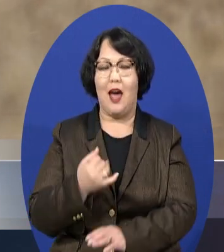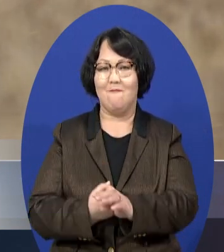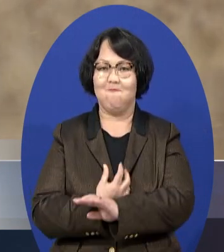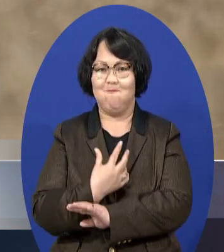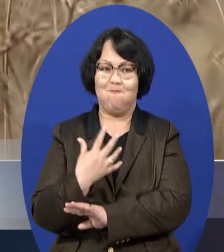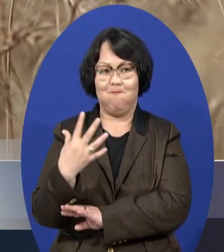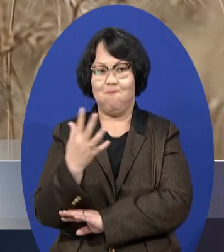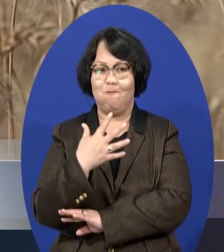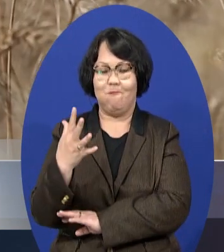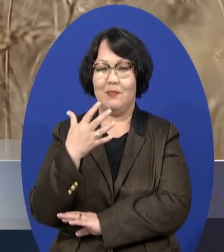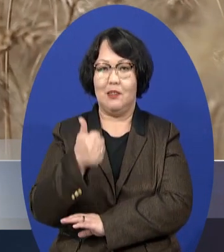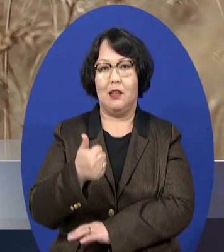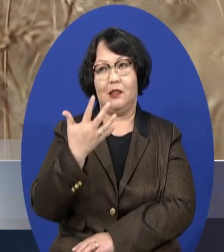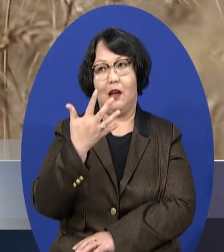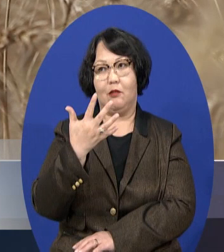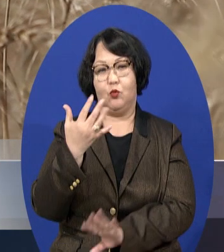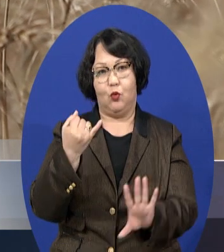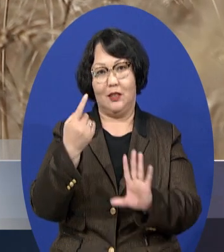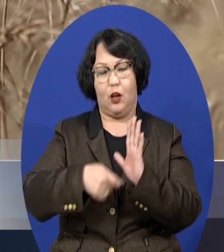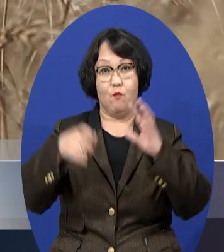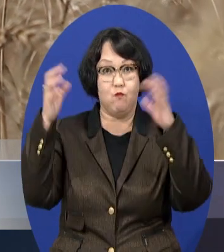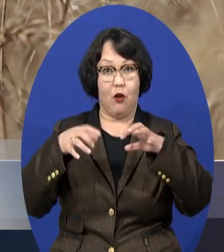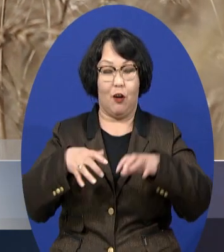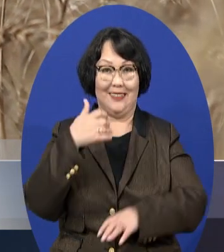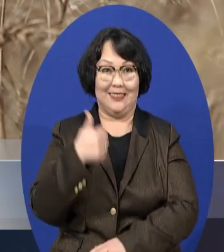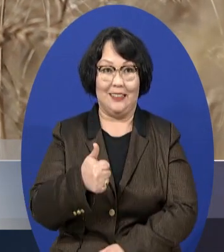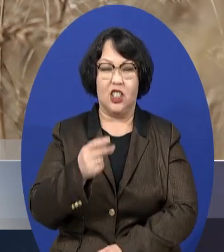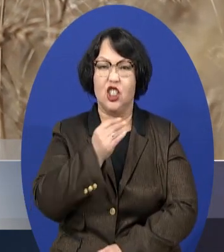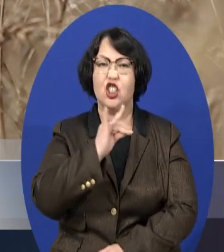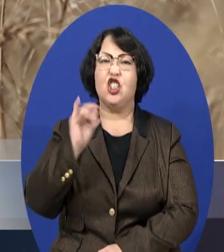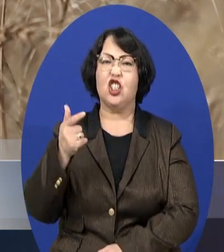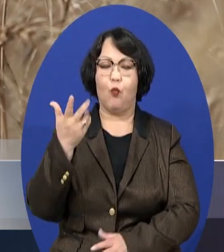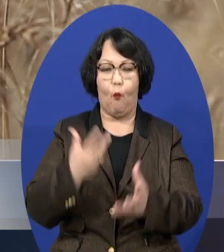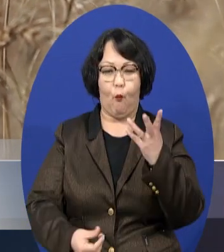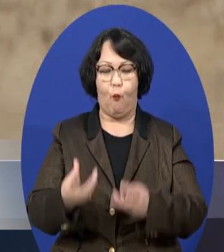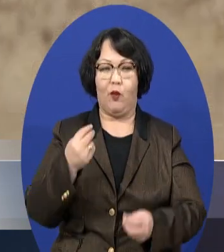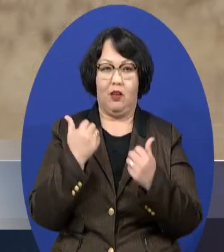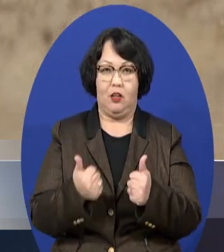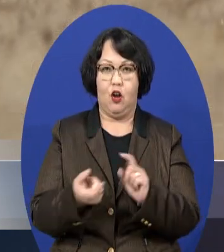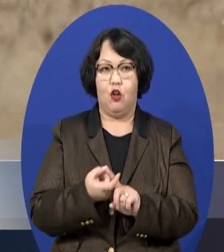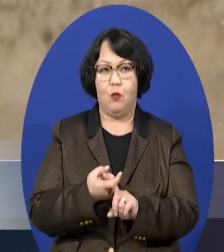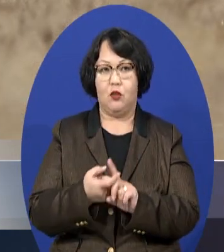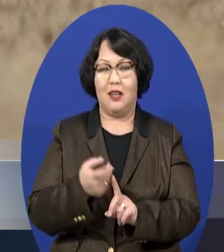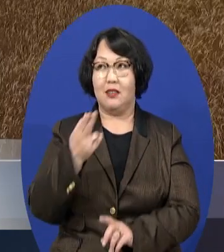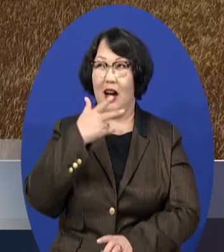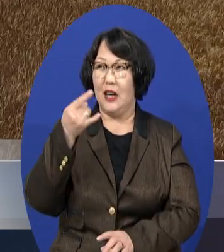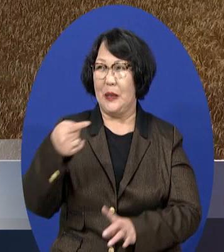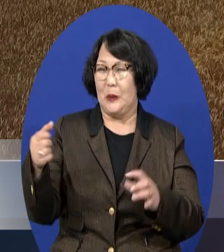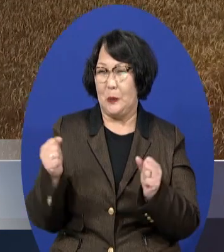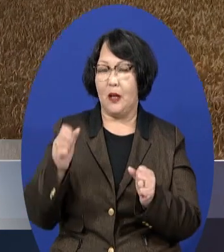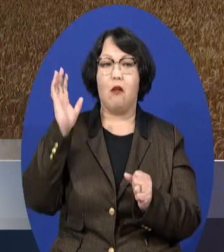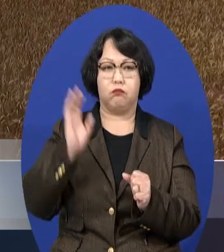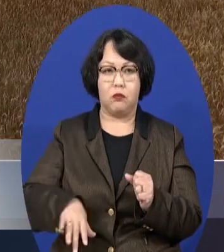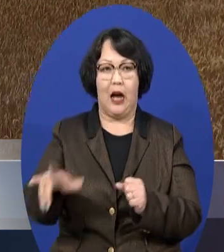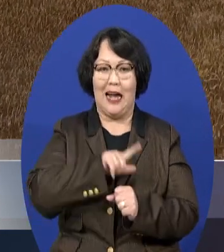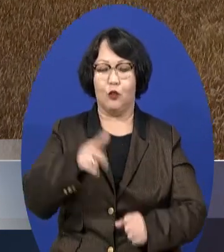нь тариалангийн бүс нутаг 5-6 дугаар сард хурд унс ахиу орж чийг их өгсөнтэй холбоотой. Хэдийгээр цагаагаар баг зэрэг сэрүүн байсан ч чийг хангалттай